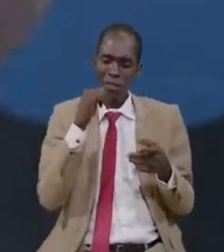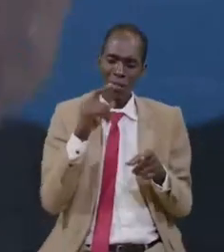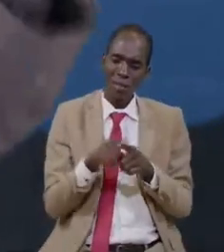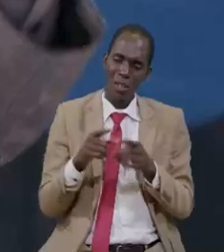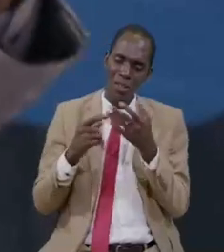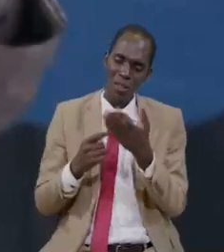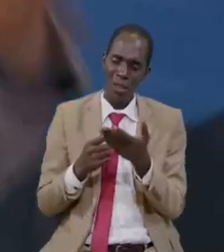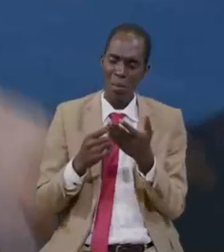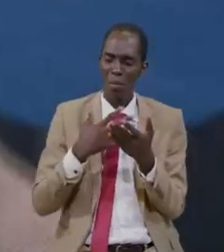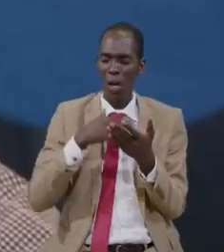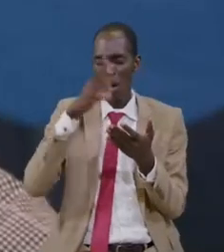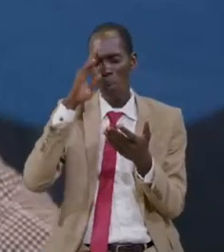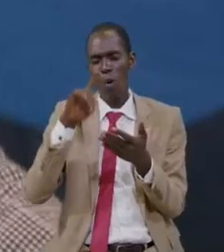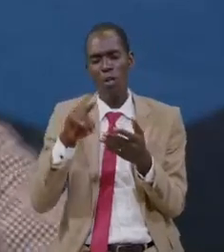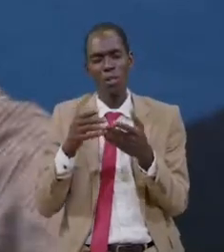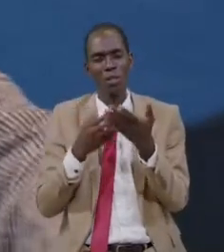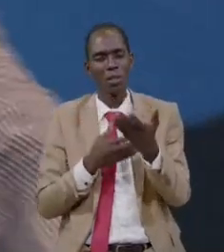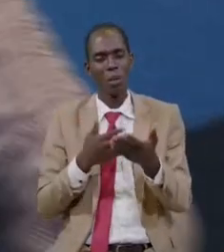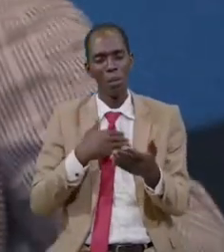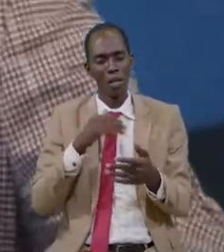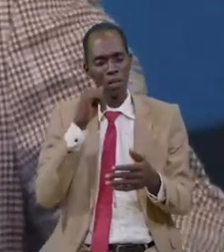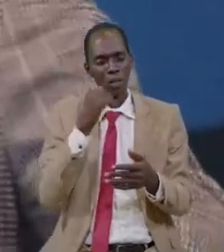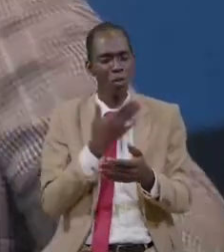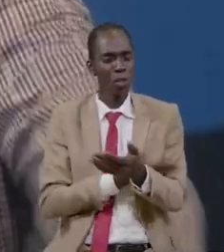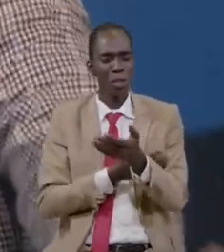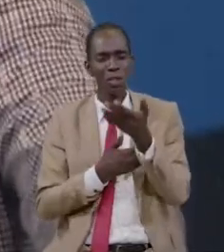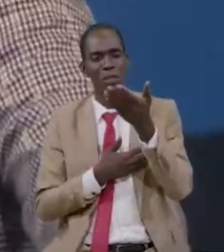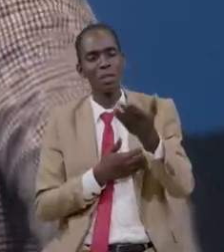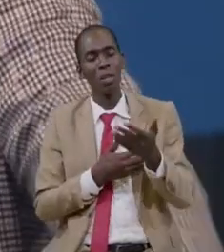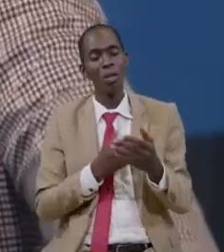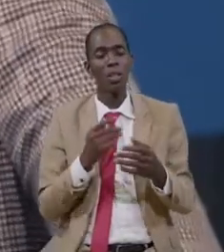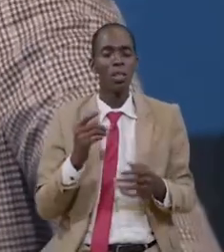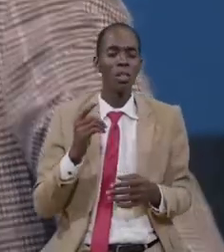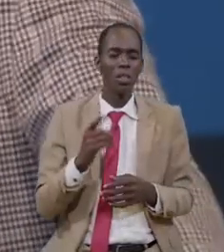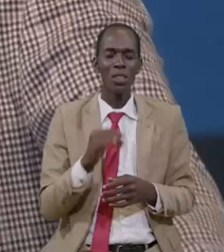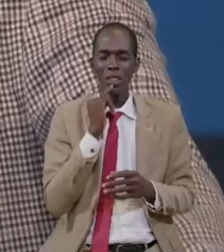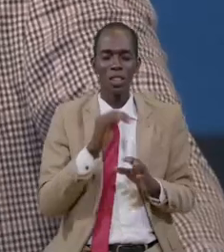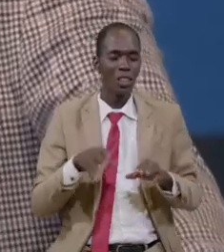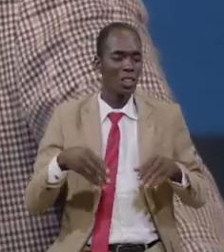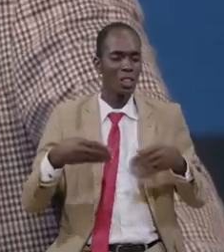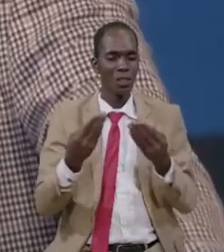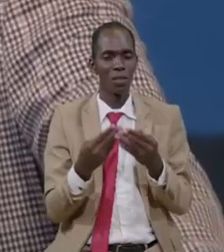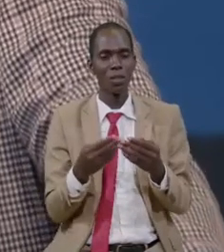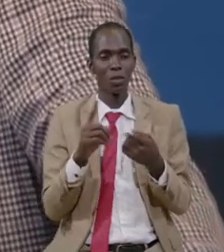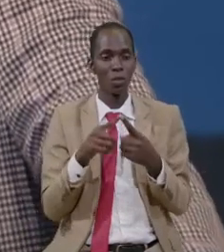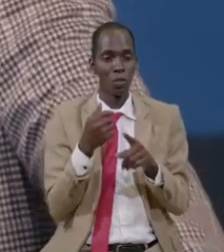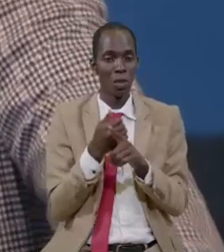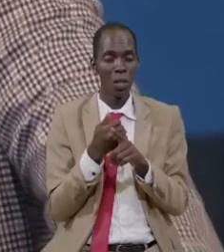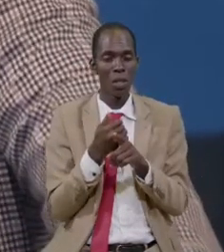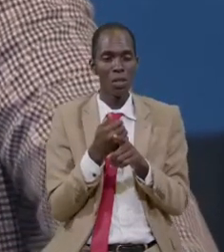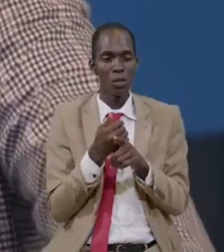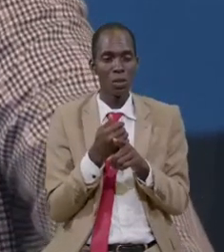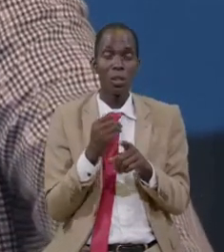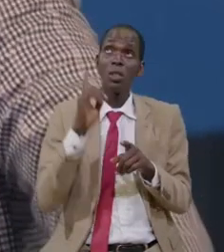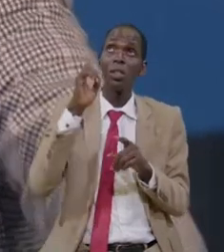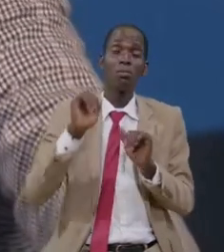tous, mon garçon, ma fille là-bas pour tous. Il s'est donné pour nous comme rançon. Il s'est